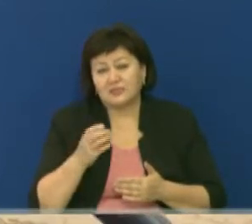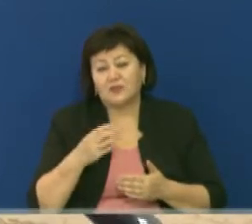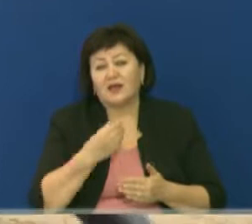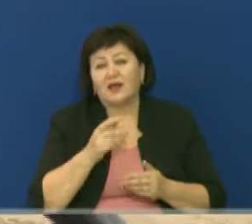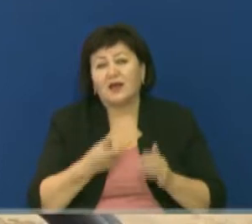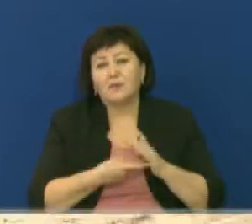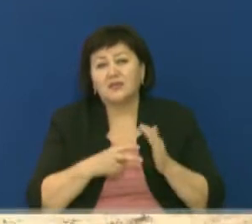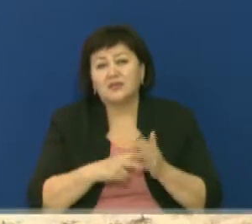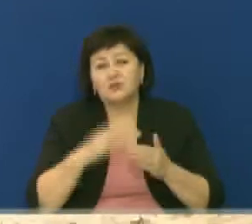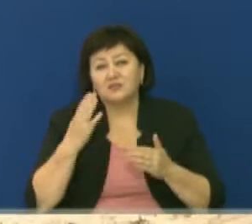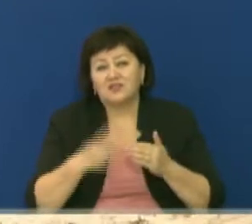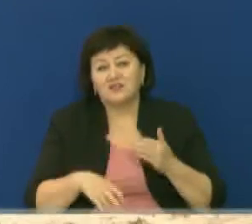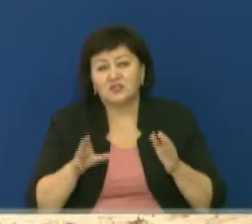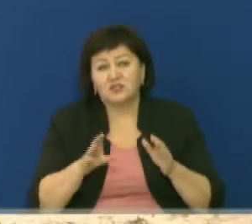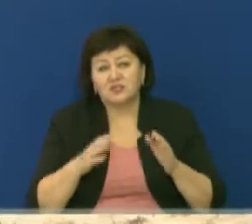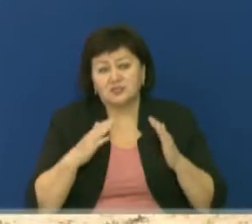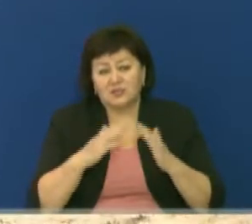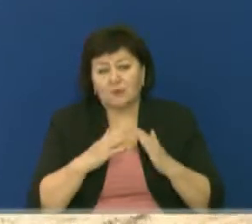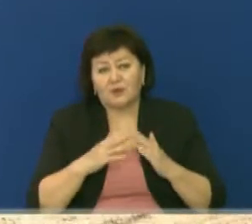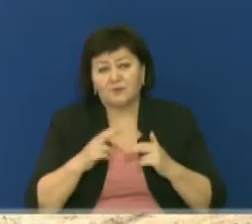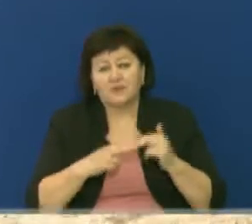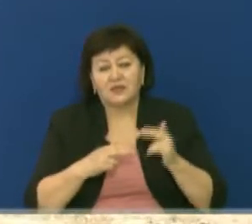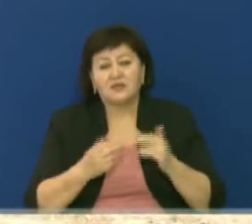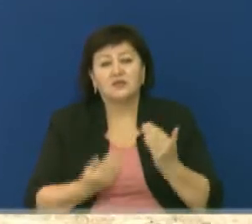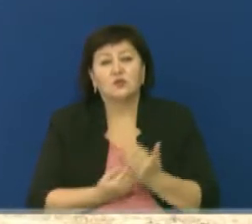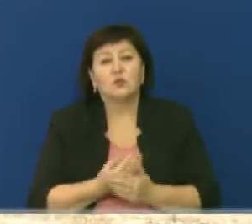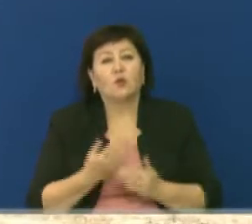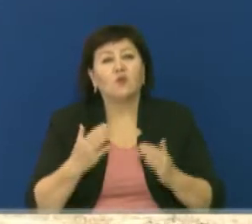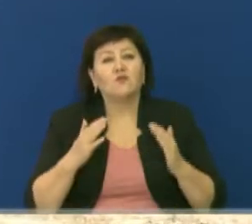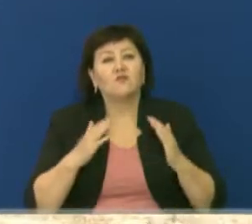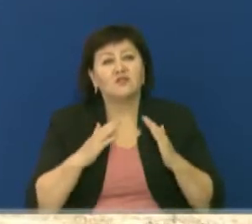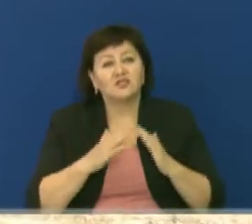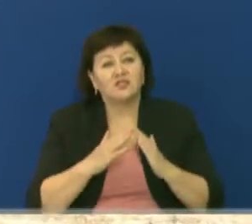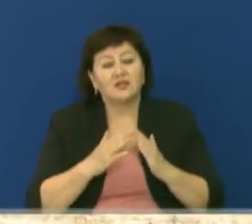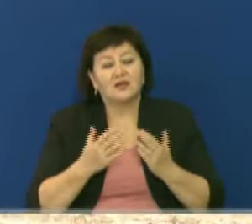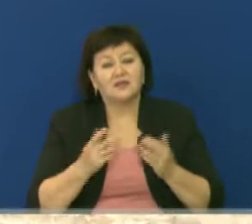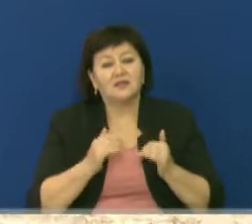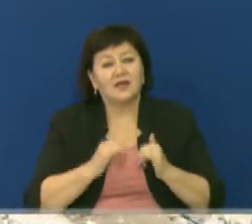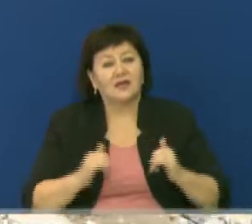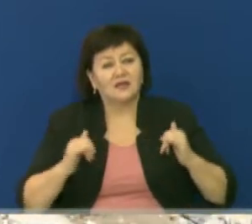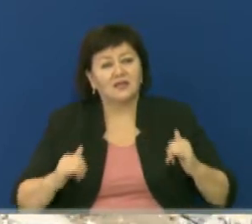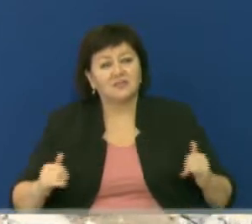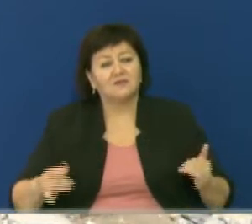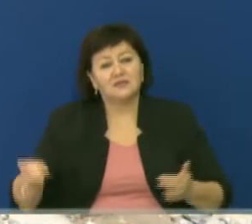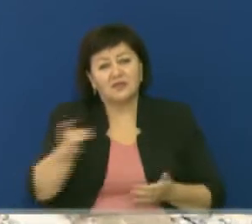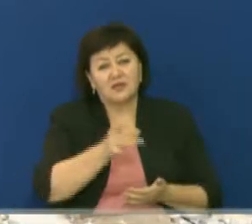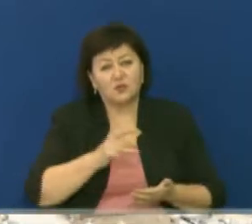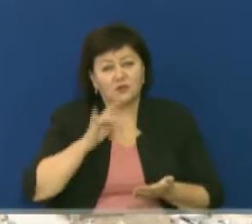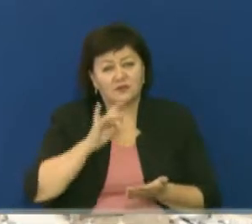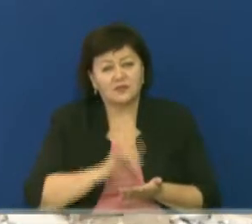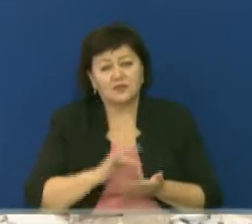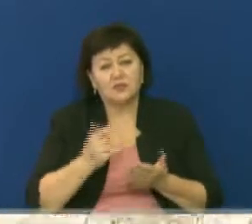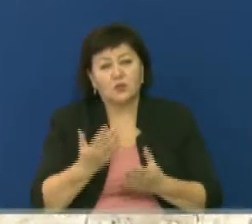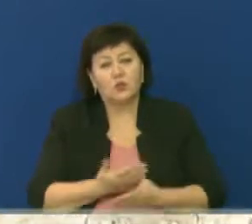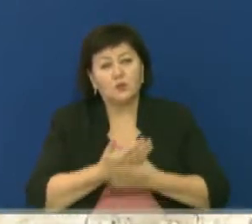многодетных семей. Строительство нового жилья не только придает новый импульс развитию районного центра, но и